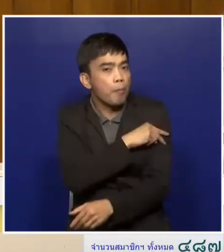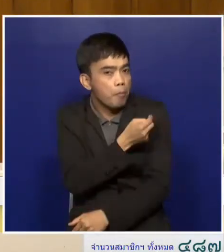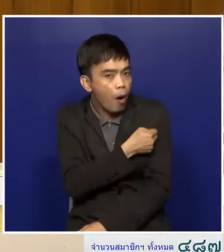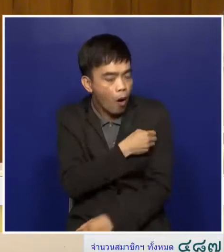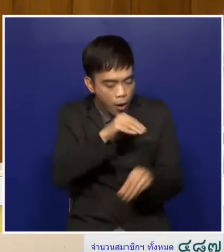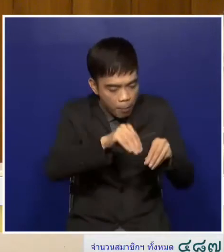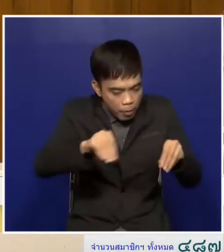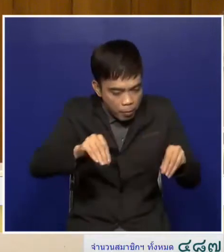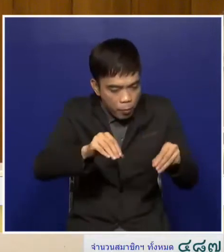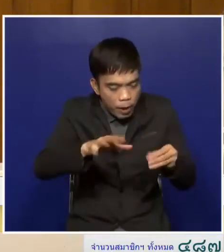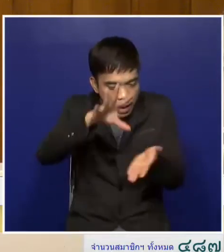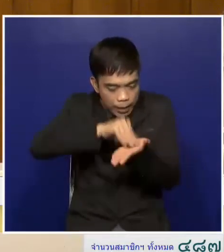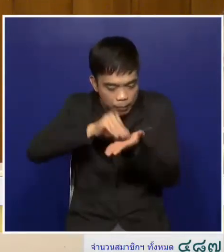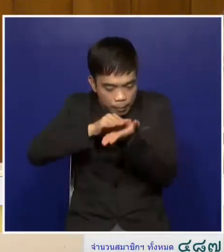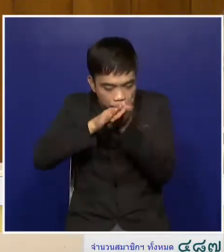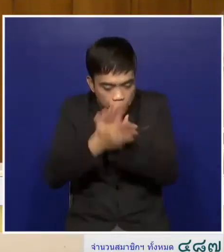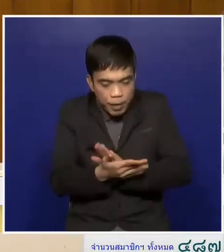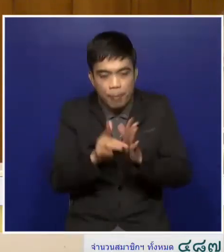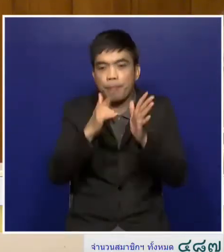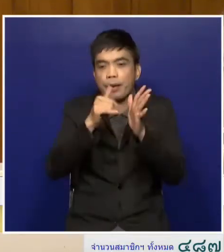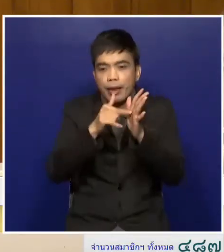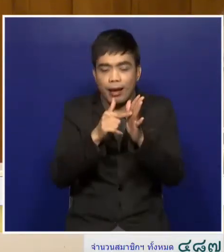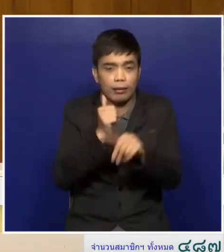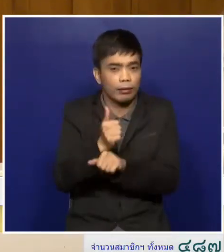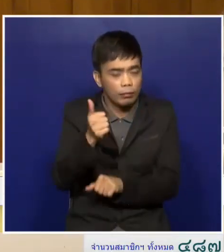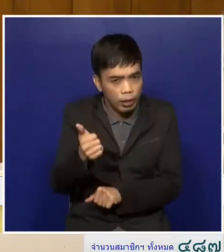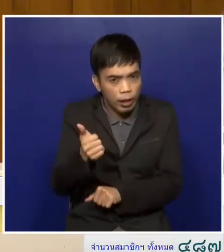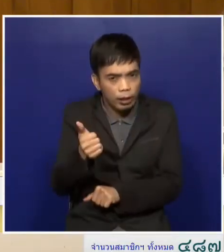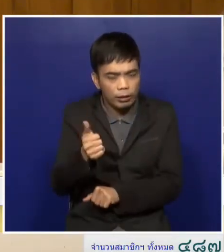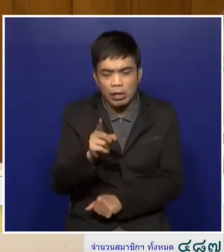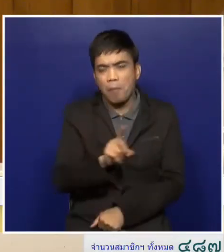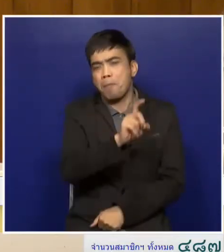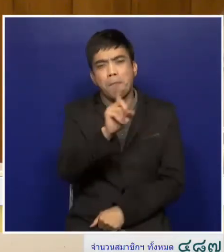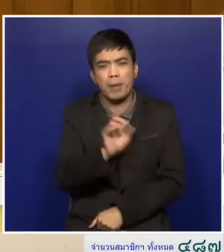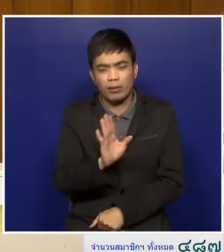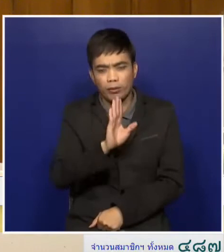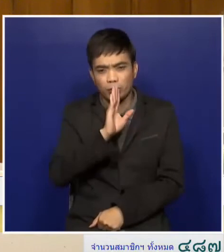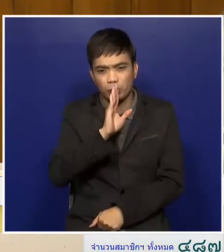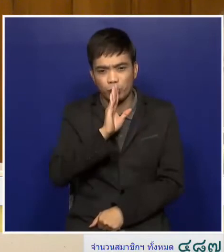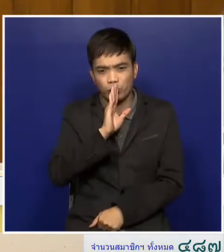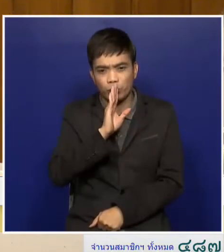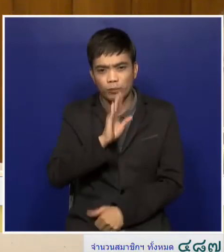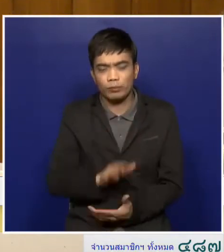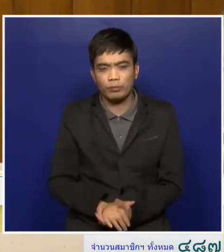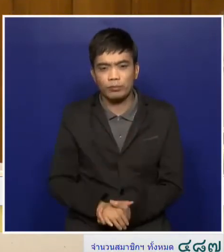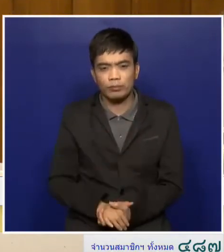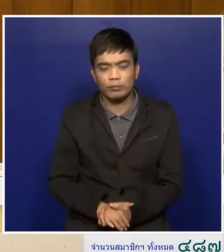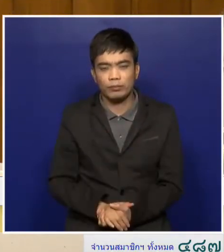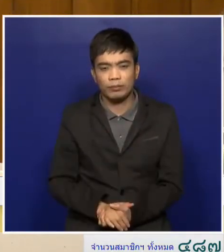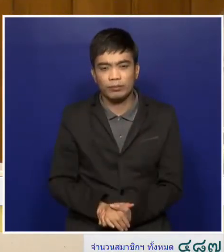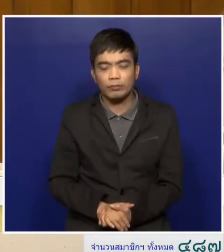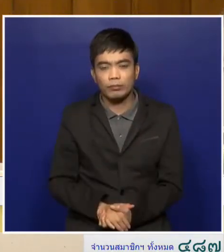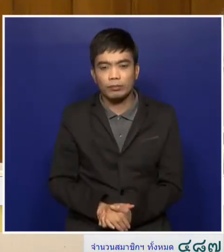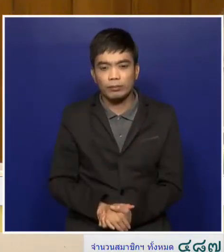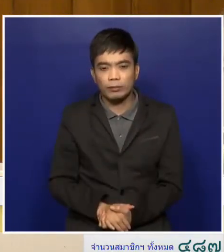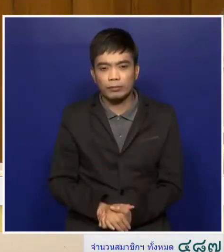เพื่อเอมาใช้รัษาชาวบ้านได้ โดยที่ไม่ต้องมีการที่ตาม